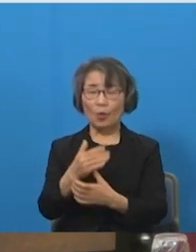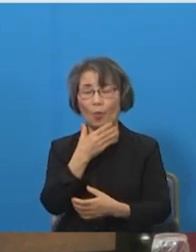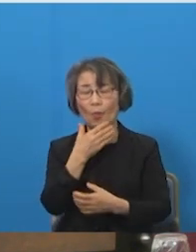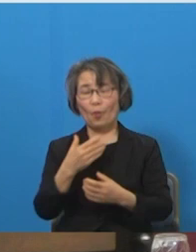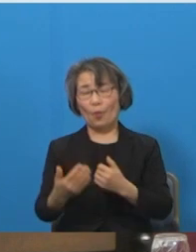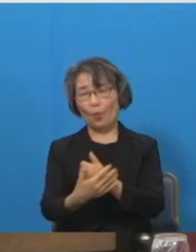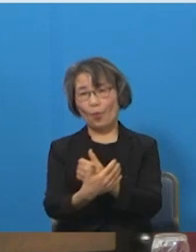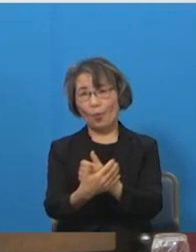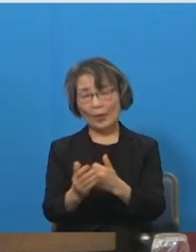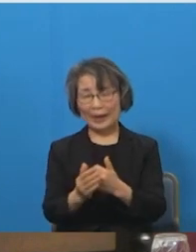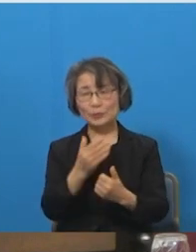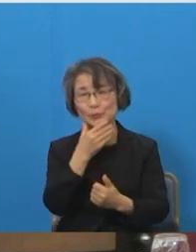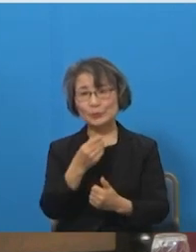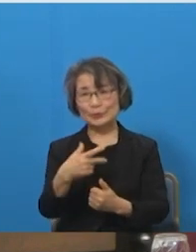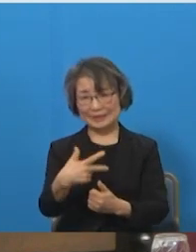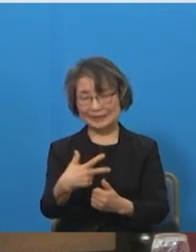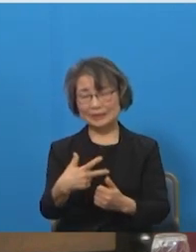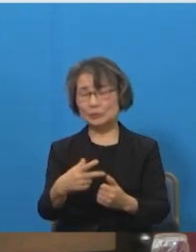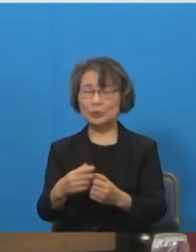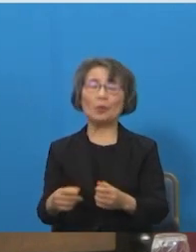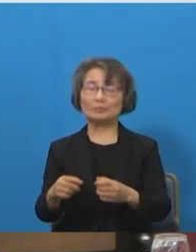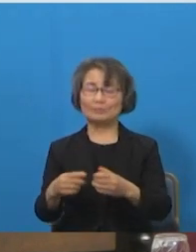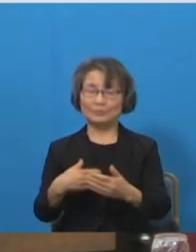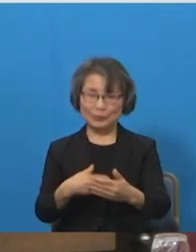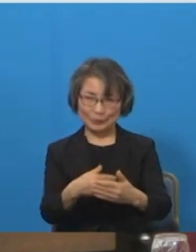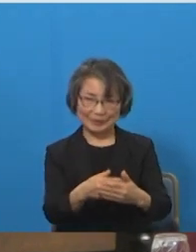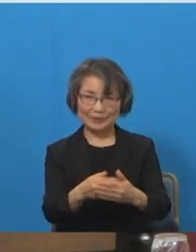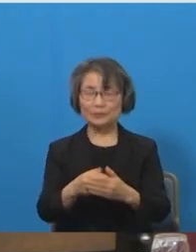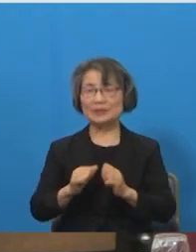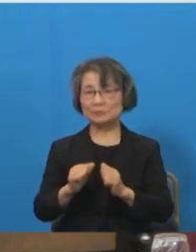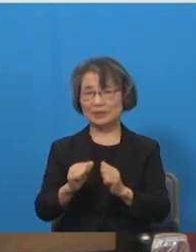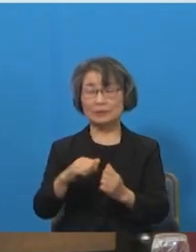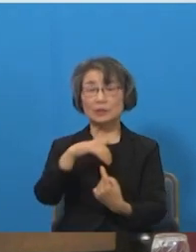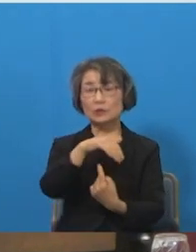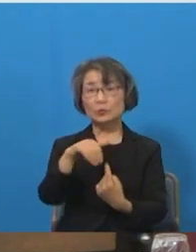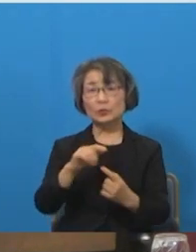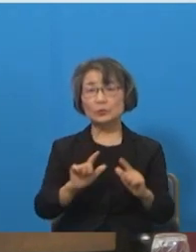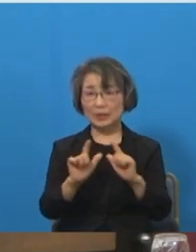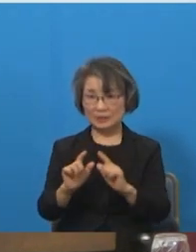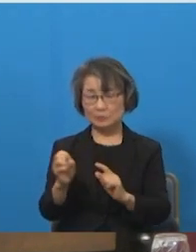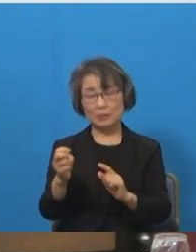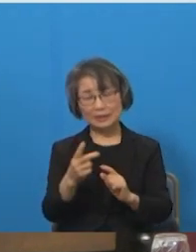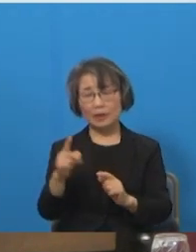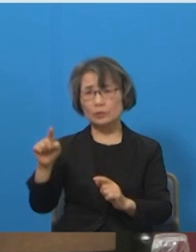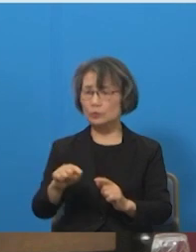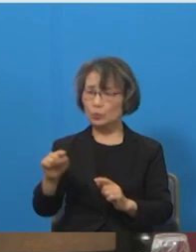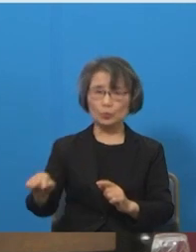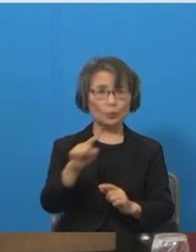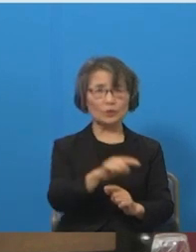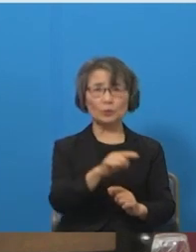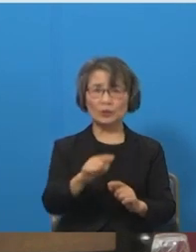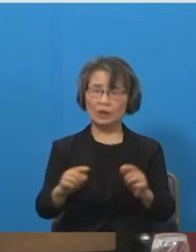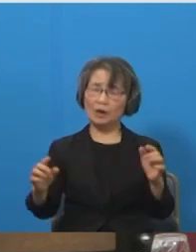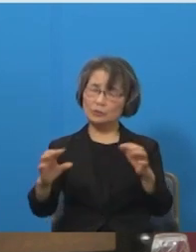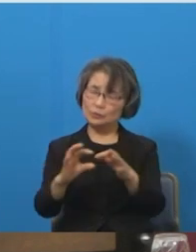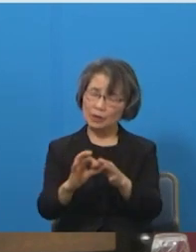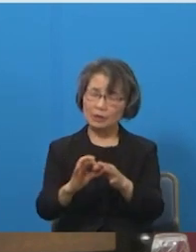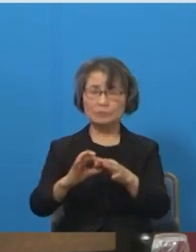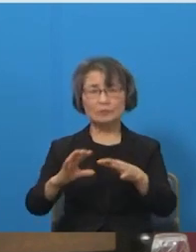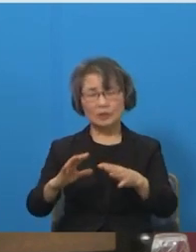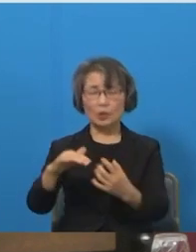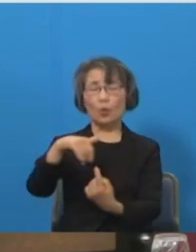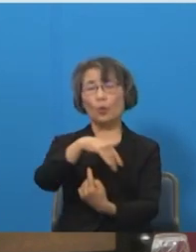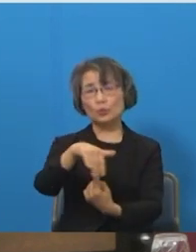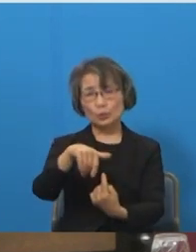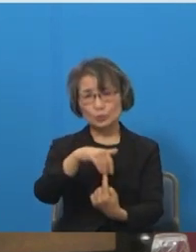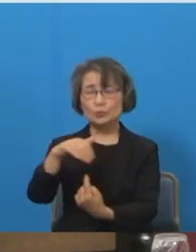きております。一方、一人暮らしの方の増加や、人と人とのつながりが希薄化する中、孤独・孤立を